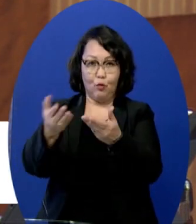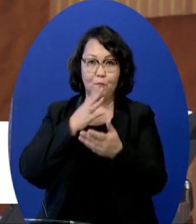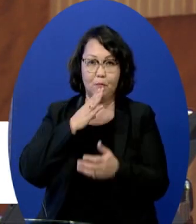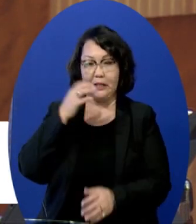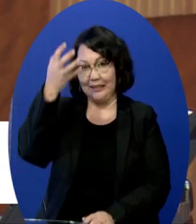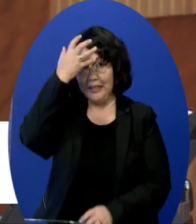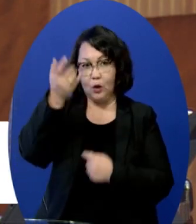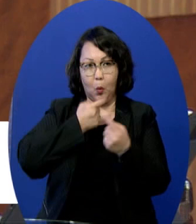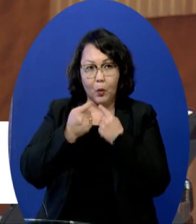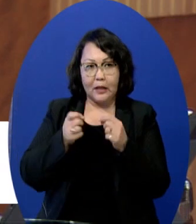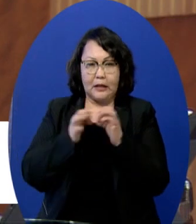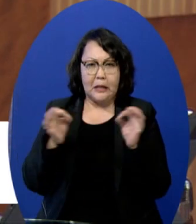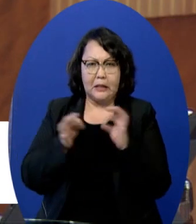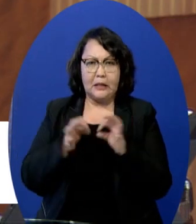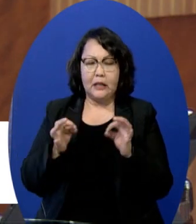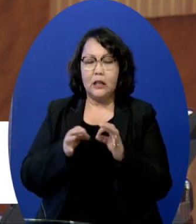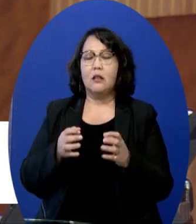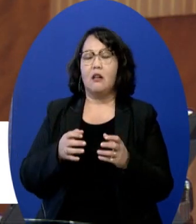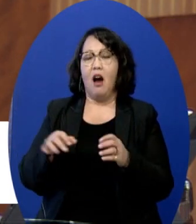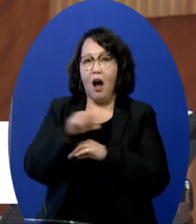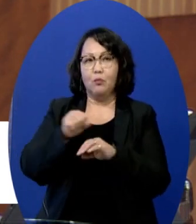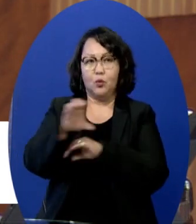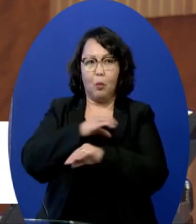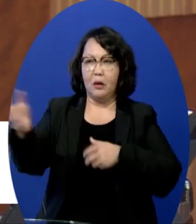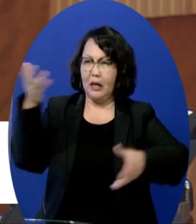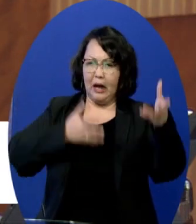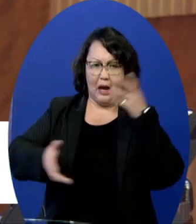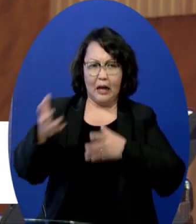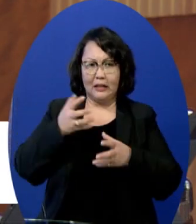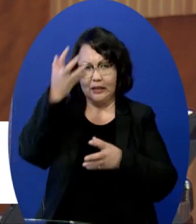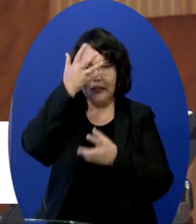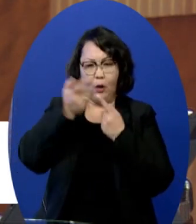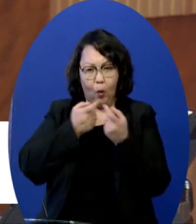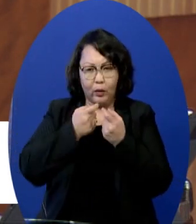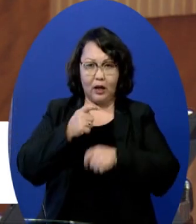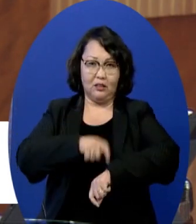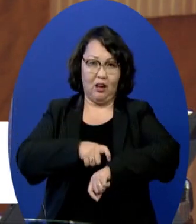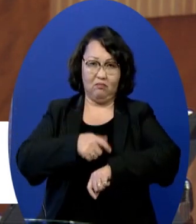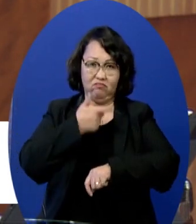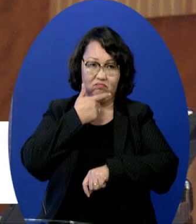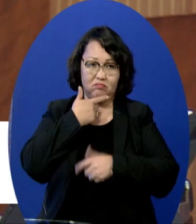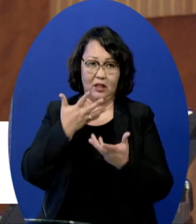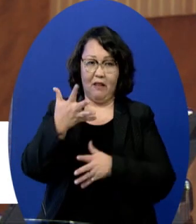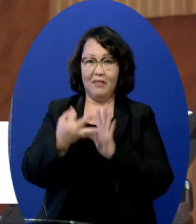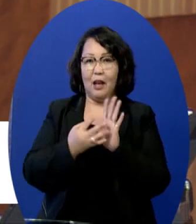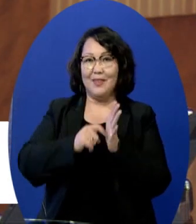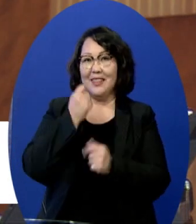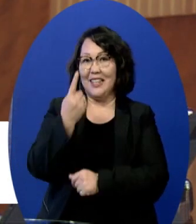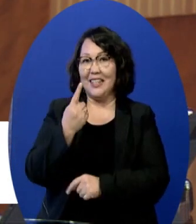засгийн газрын хурлаанаар ордог. Тэгэхээр бүх аймагуудын сумууд их ирээд байгаа учраас тэр болгон засгийн газрын хурлаанд шийдэж чадах. 58-ын 1-ийг амжилтруулахын тулд